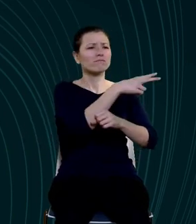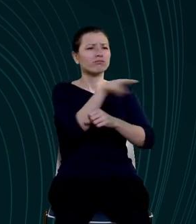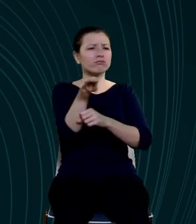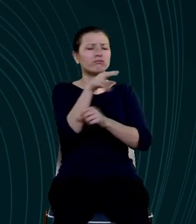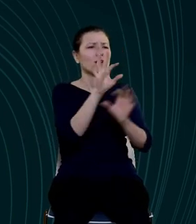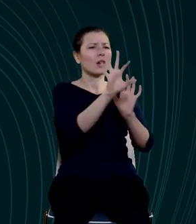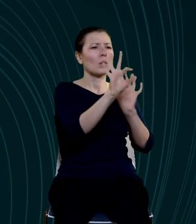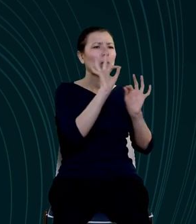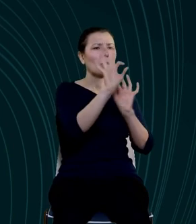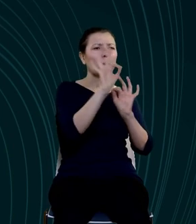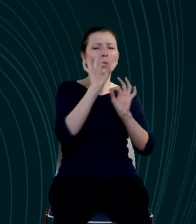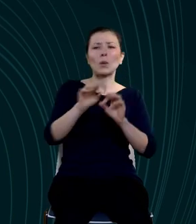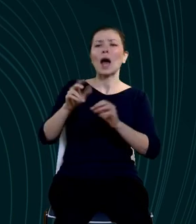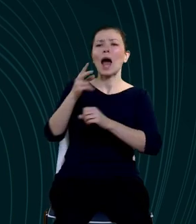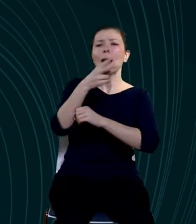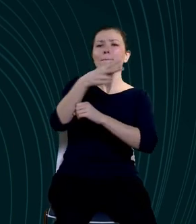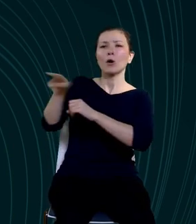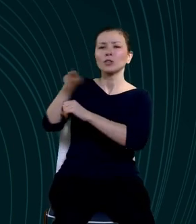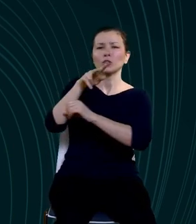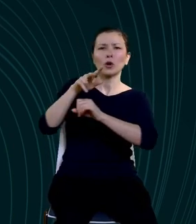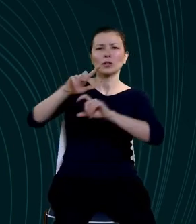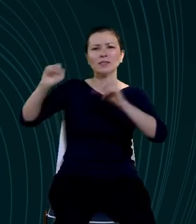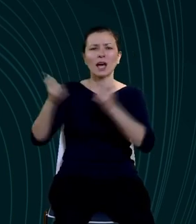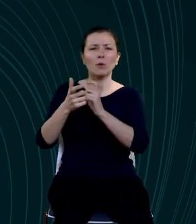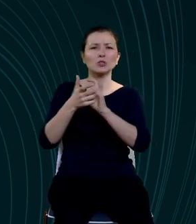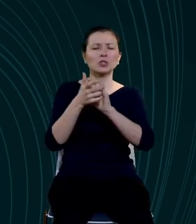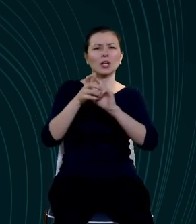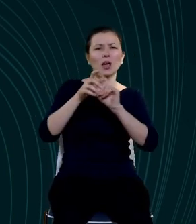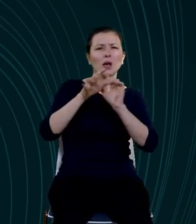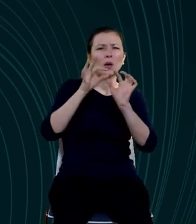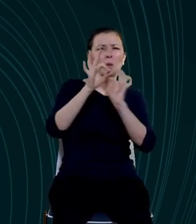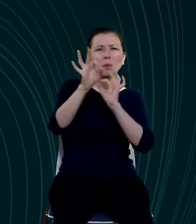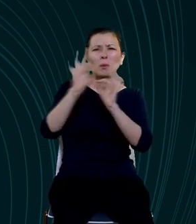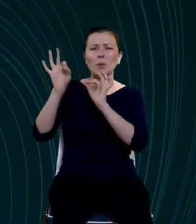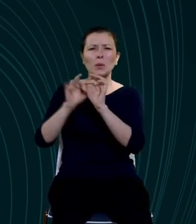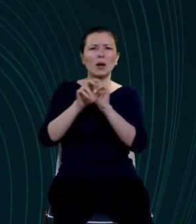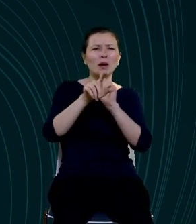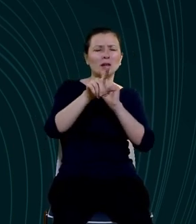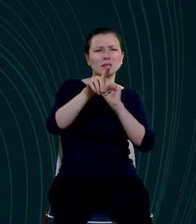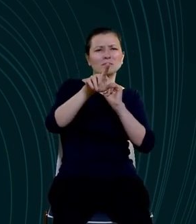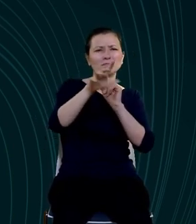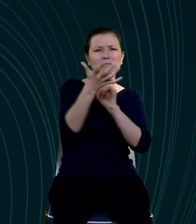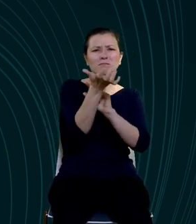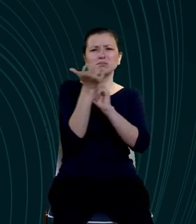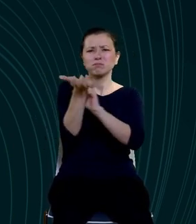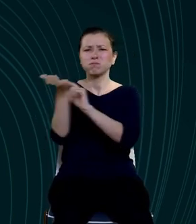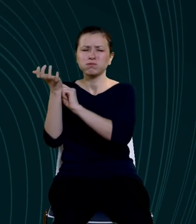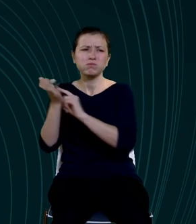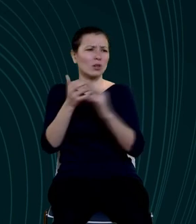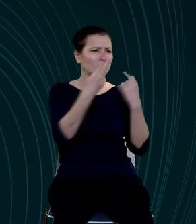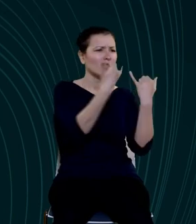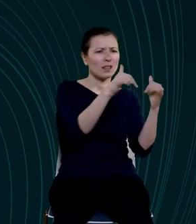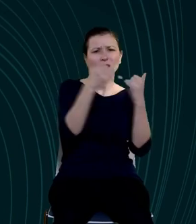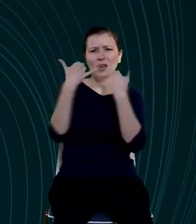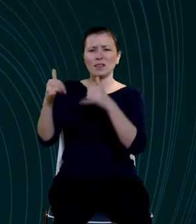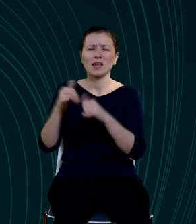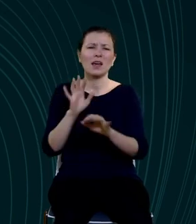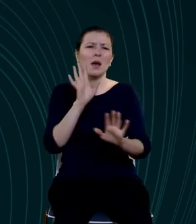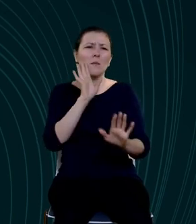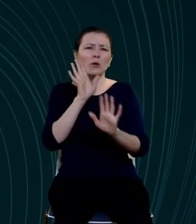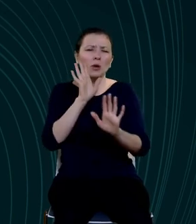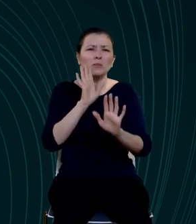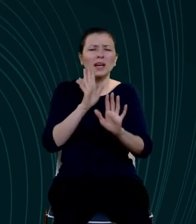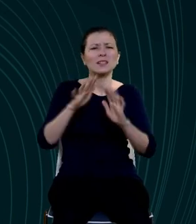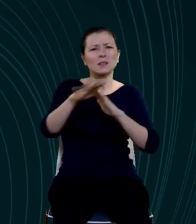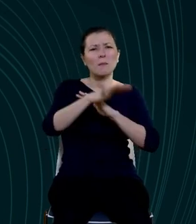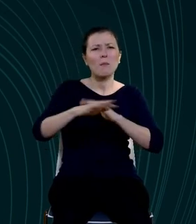monitoringiem szerokopasmowym. Mniej więcej takie jak pomiędzy pomiarami pola elektromagnetycznego